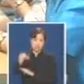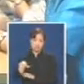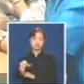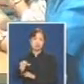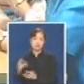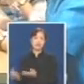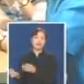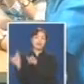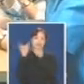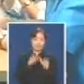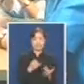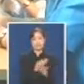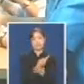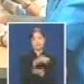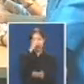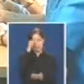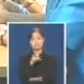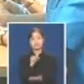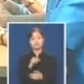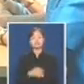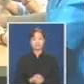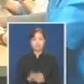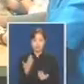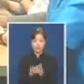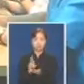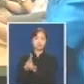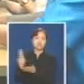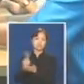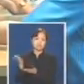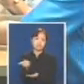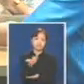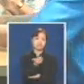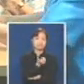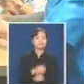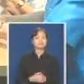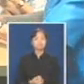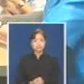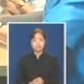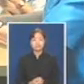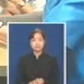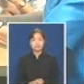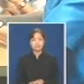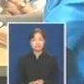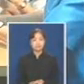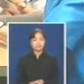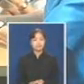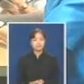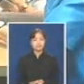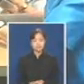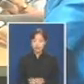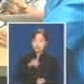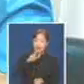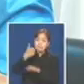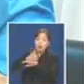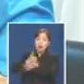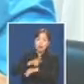วิทยาลัยราชภัฏบ้างเรียนมหาวิทยาลัยเทคโนโลยีราชมงคลต่างๆบ้างนะเรามีเด็กที่กู้ยืมมากน้อย